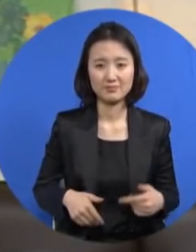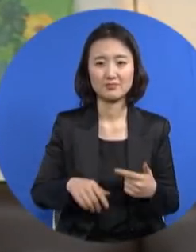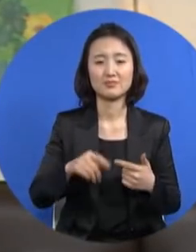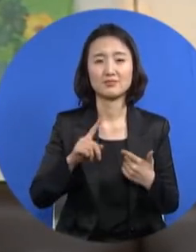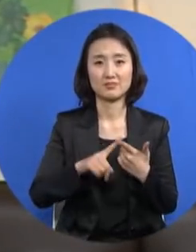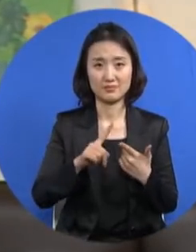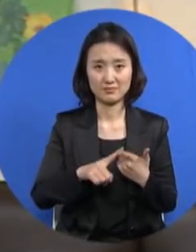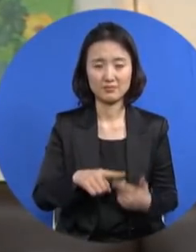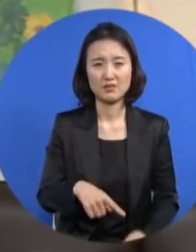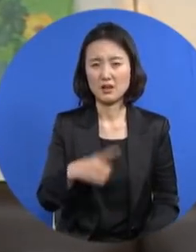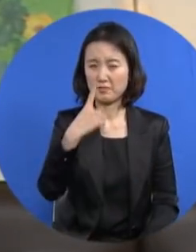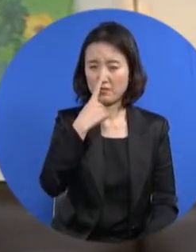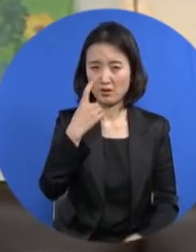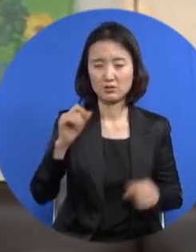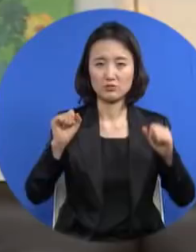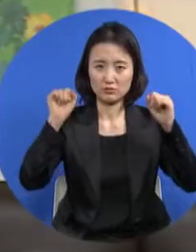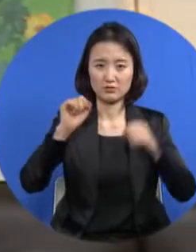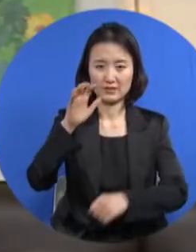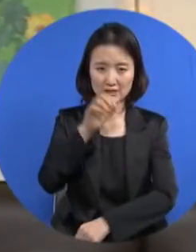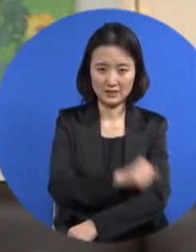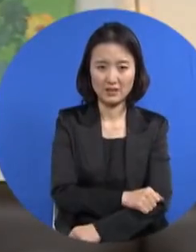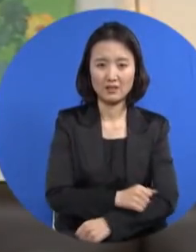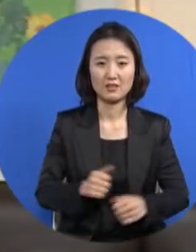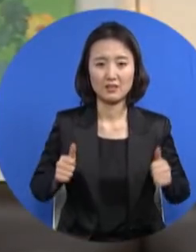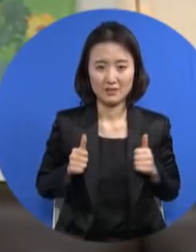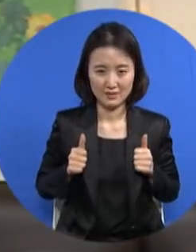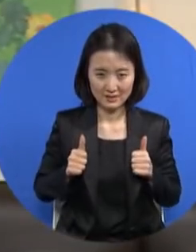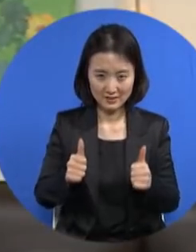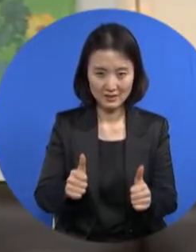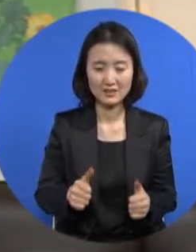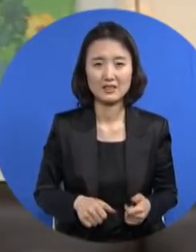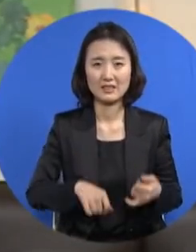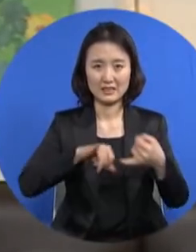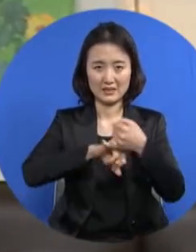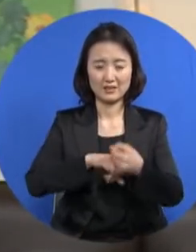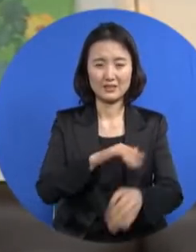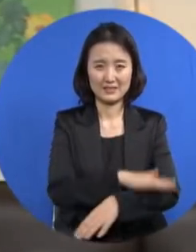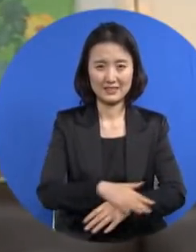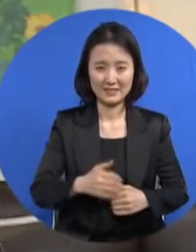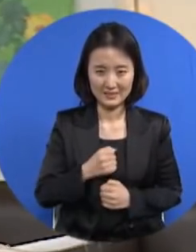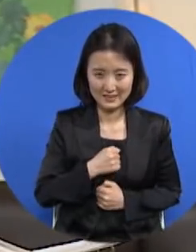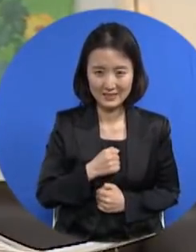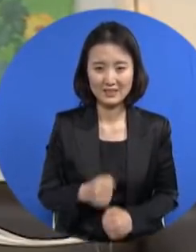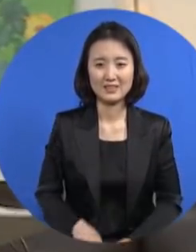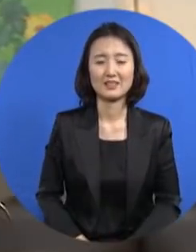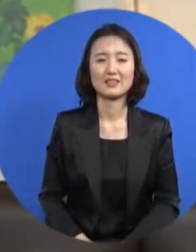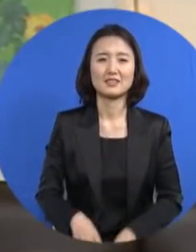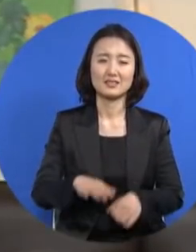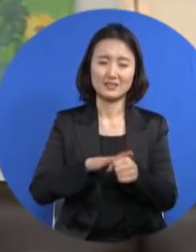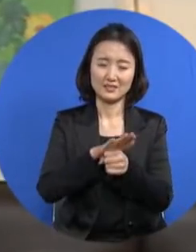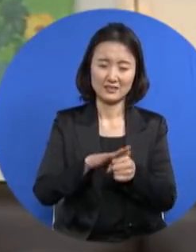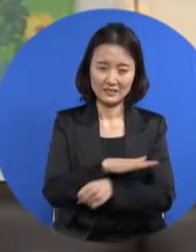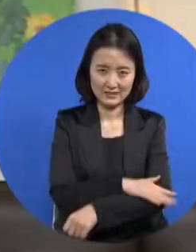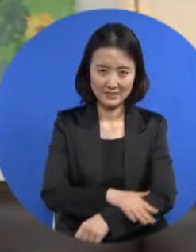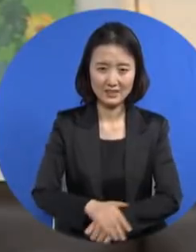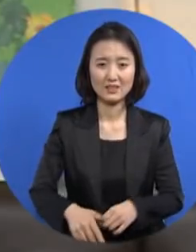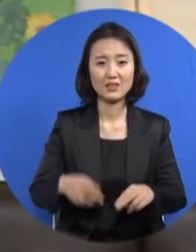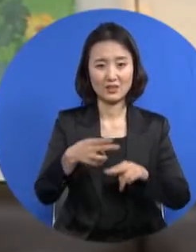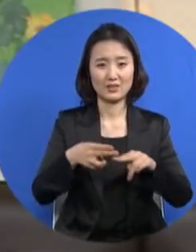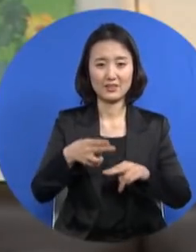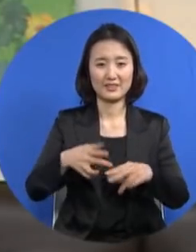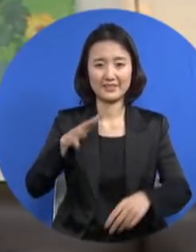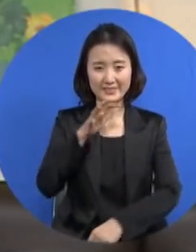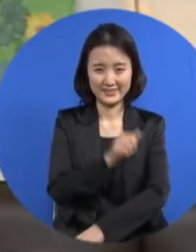멋지고 운동도 잘하고 부지런하고 약속도 잘 지키고 로맨틱하고 요리도